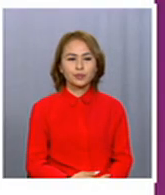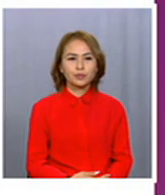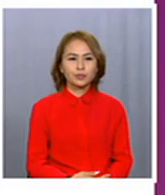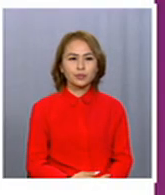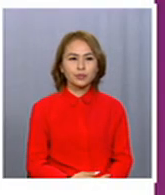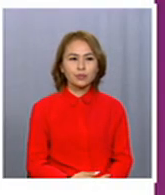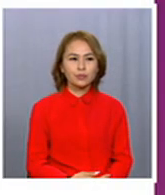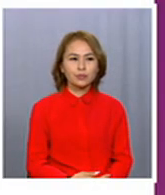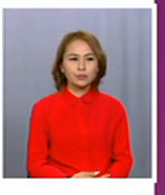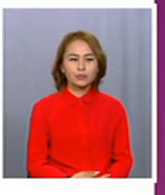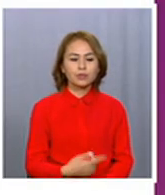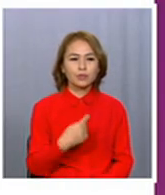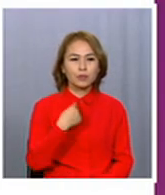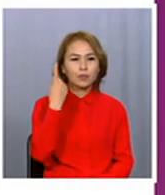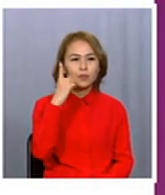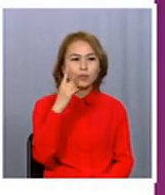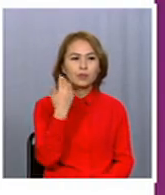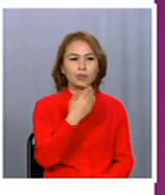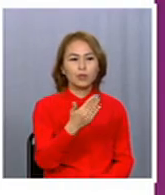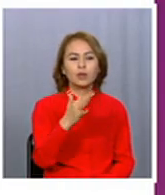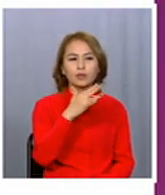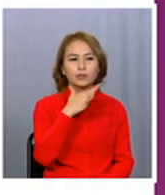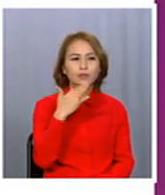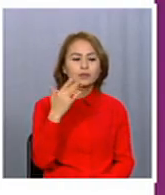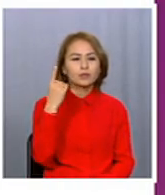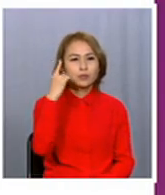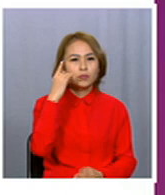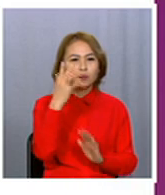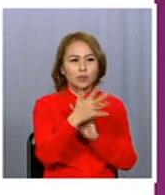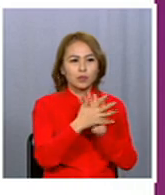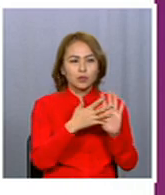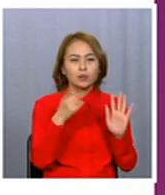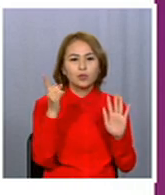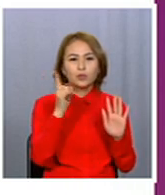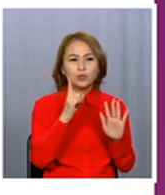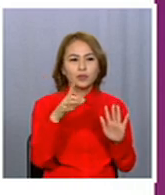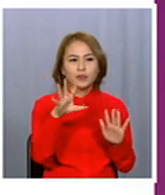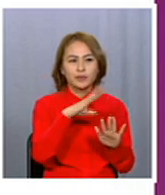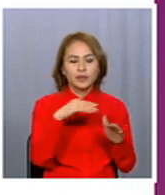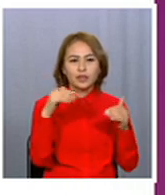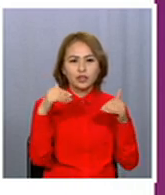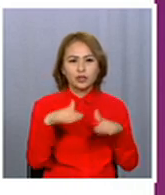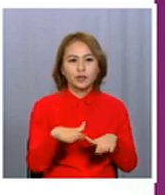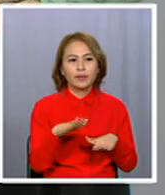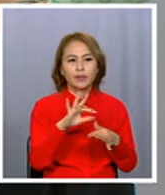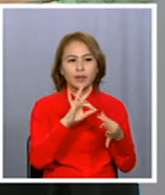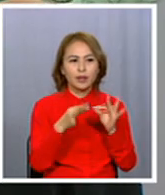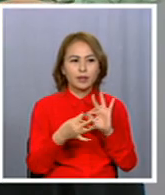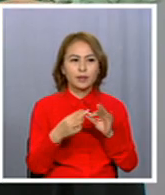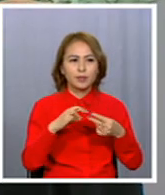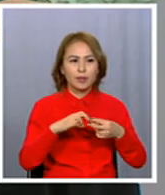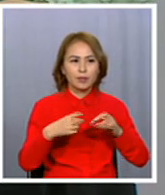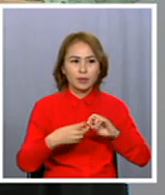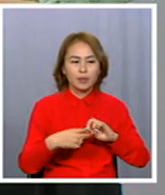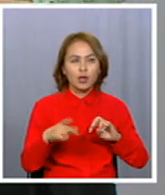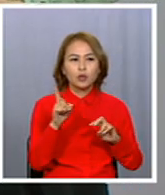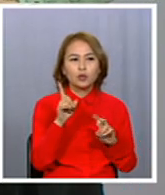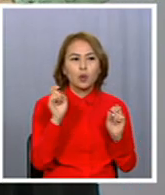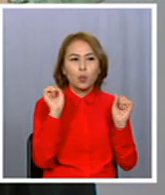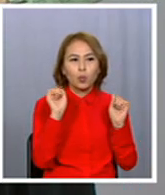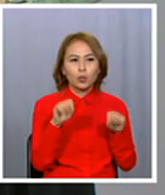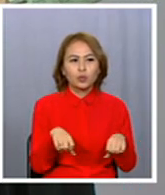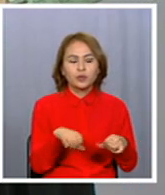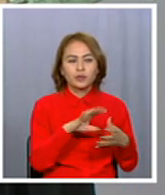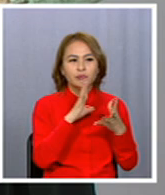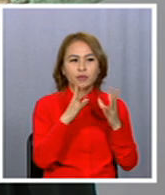Я думаю, многие из вас догадались, а если нет, то теперь вы знаете решение данной проблемы. Какой вывод мы можем сделать по